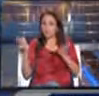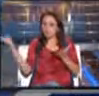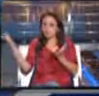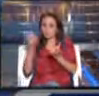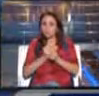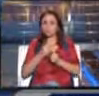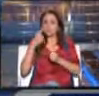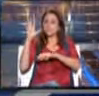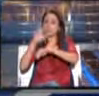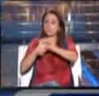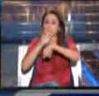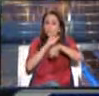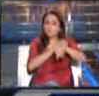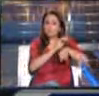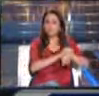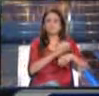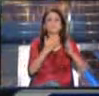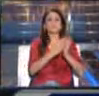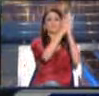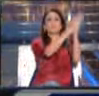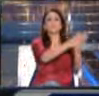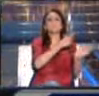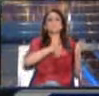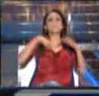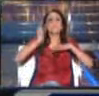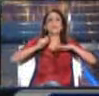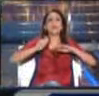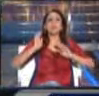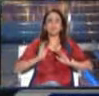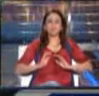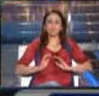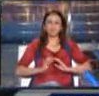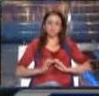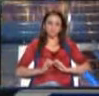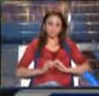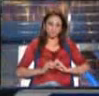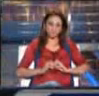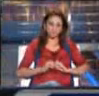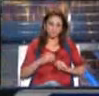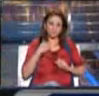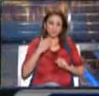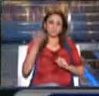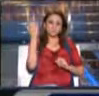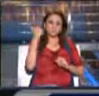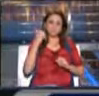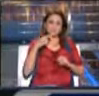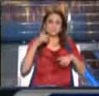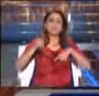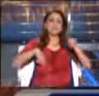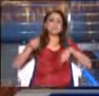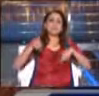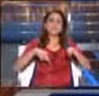ياخد حكم جنائي. انما حضرتك بعض المسؤولين، انت حضرتك قلت ذكرت في بدايه كلامك ان ربط الرياضه بالسياسه، ما